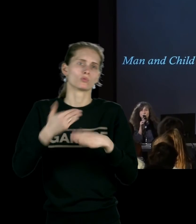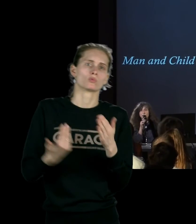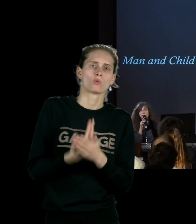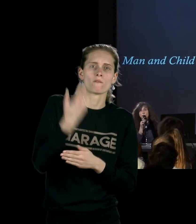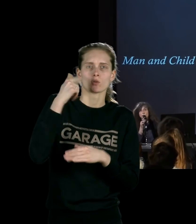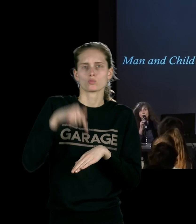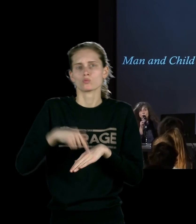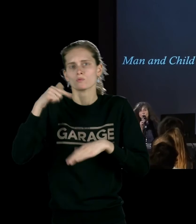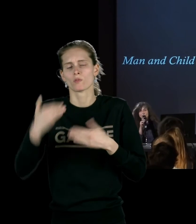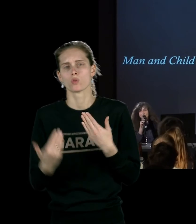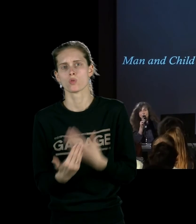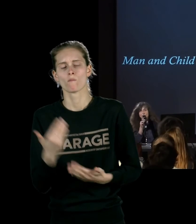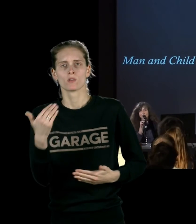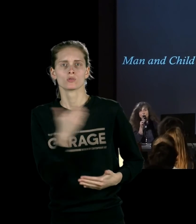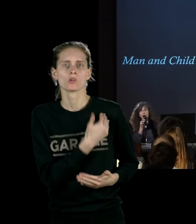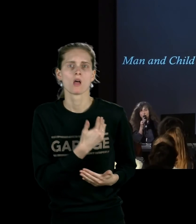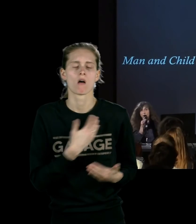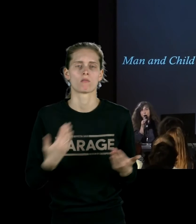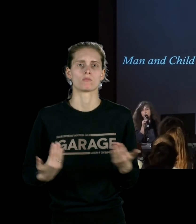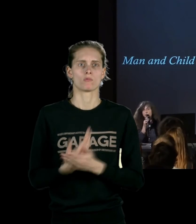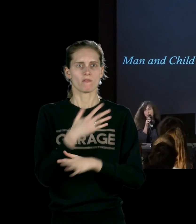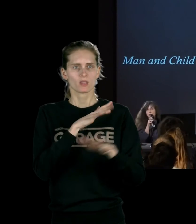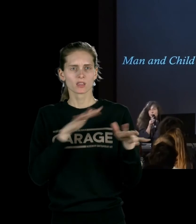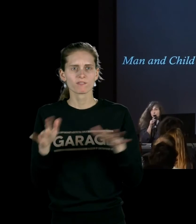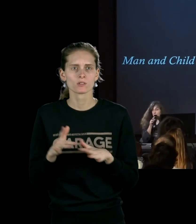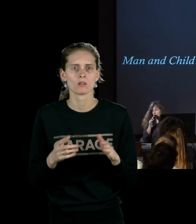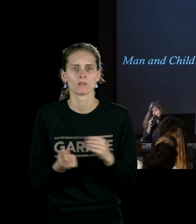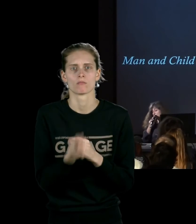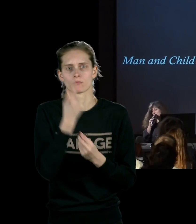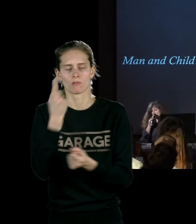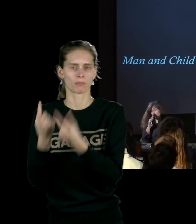импульс порождает новые органы и заставляет это тело